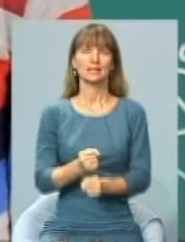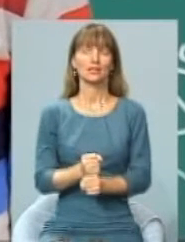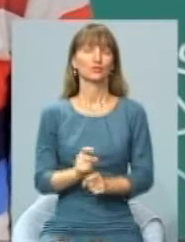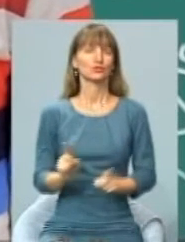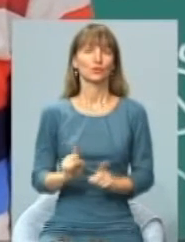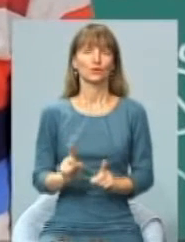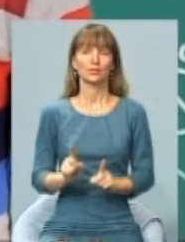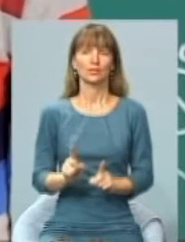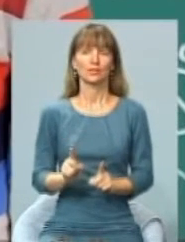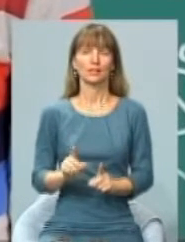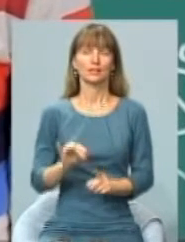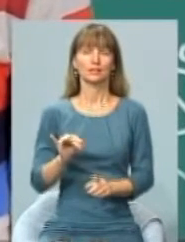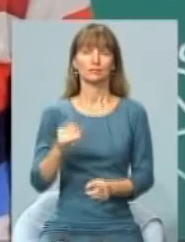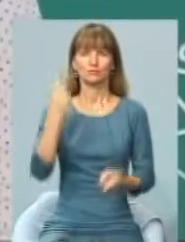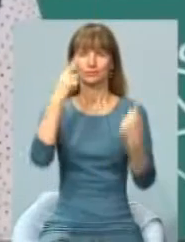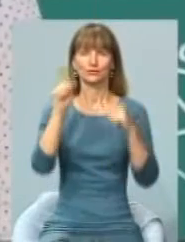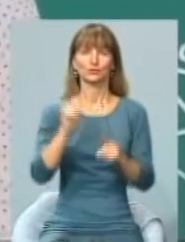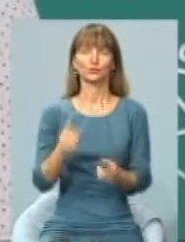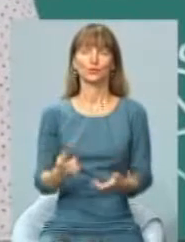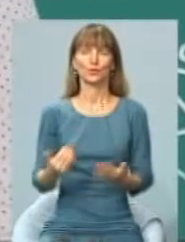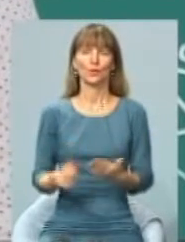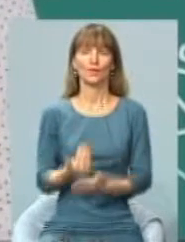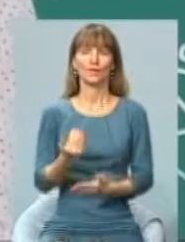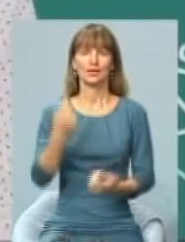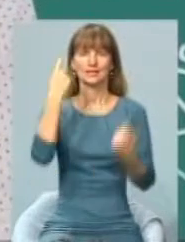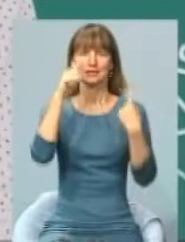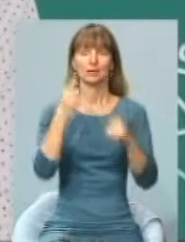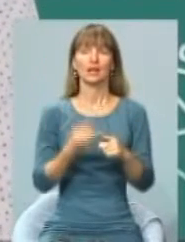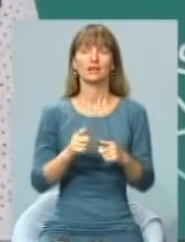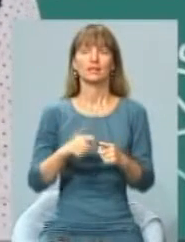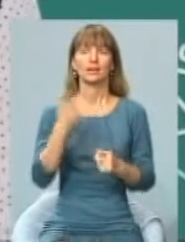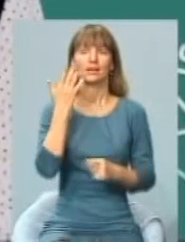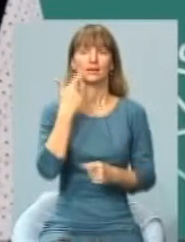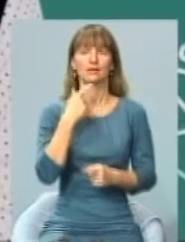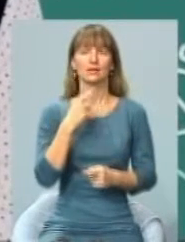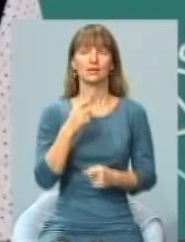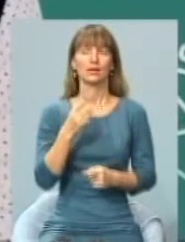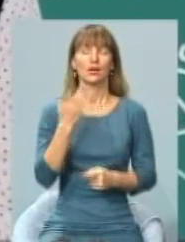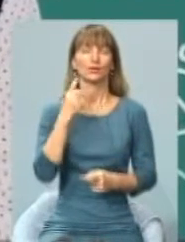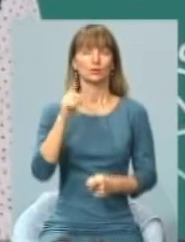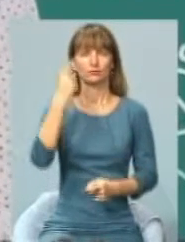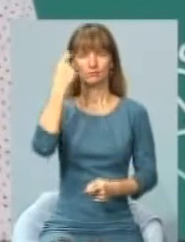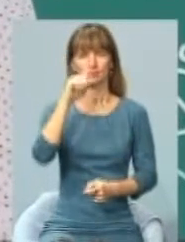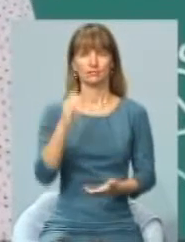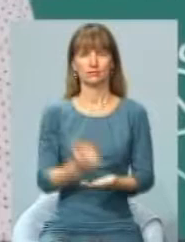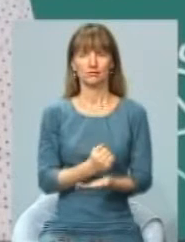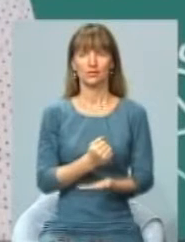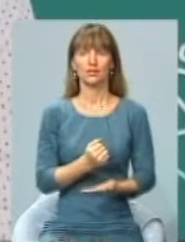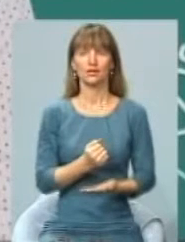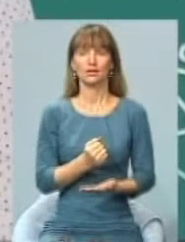что-то и изобретает что-то новое. Изобретение – это когда что-то изобретают, похоже